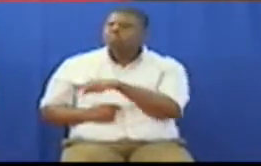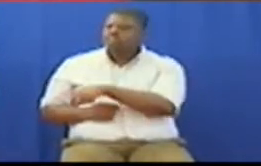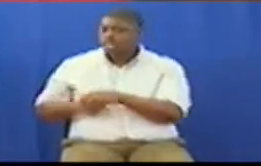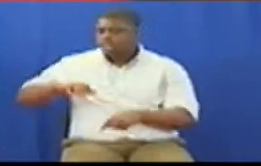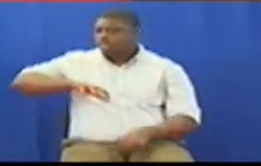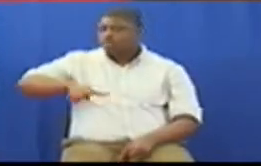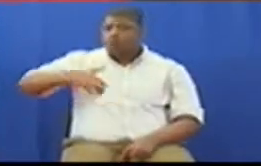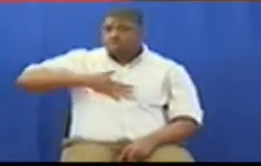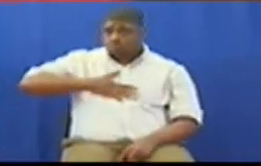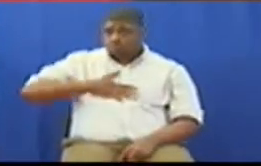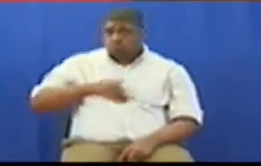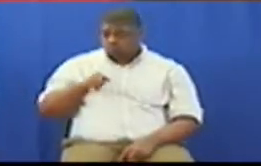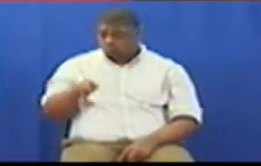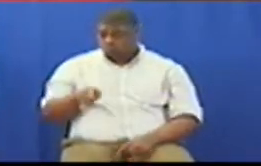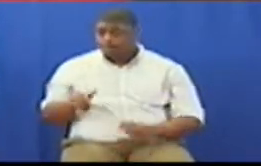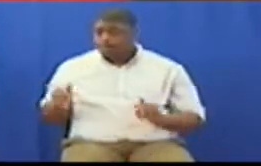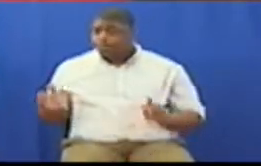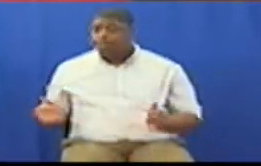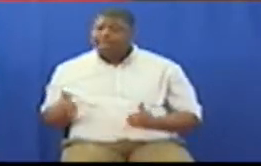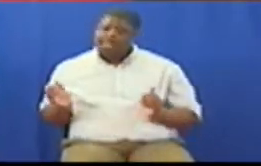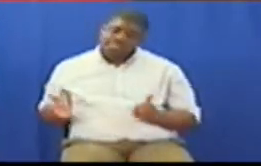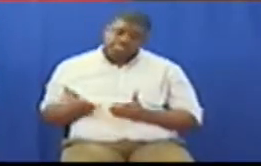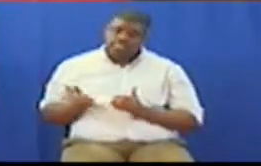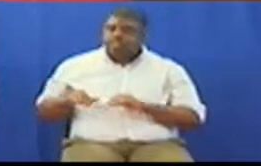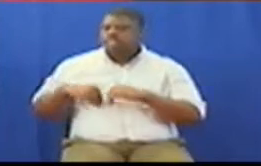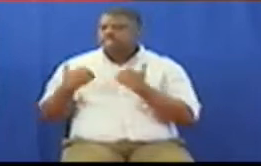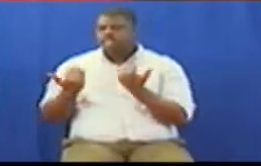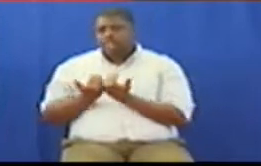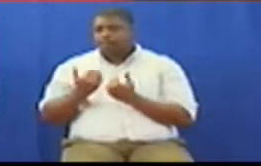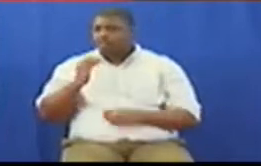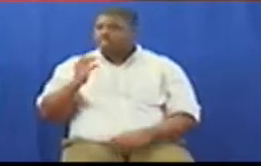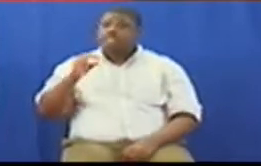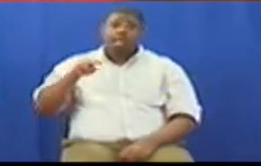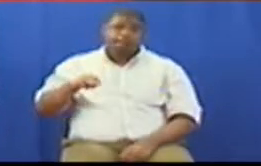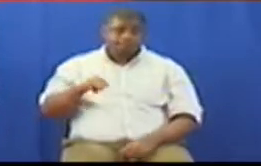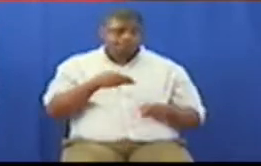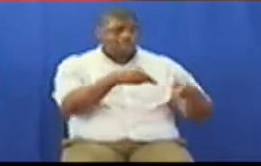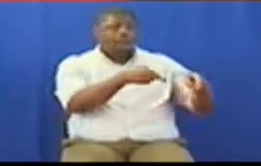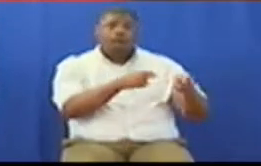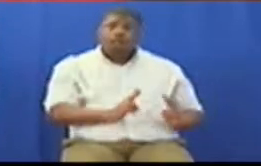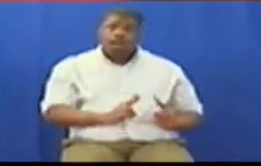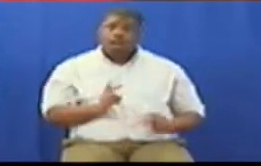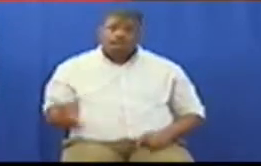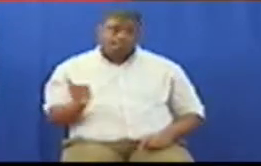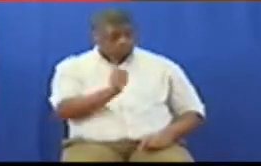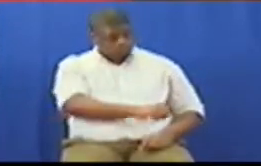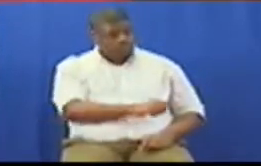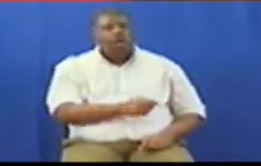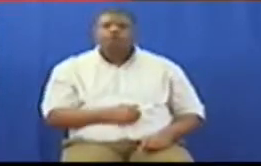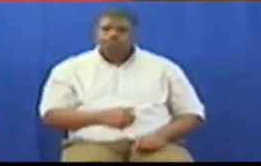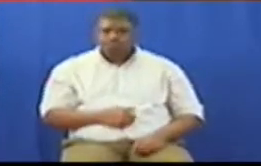kama mlezi wa Chama cha Mapinduzi mkoa wa Kagera alikuja kututembelea na kuangalia hali yetu. Naomba tumpigie makofi Mheshimiwa Waziri